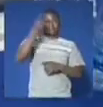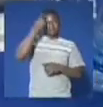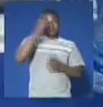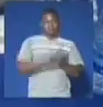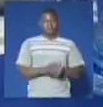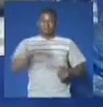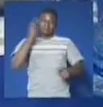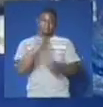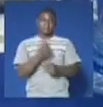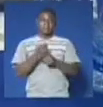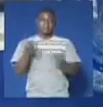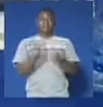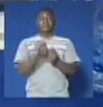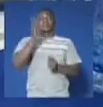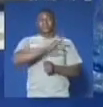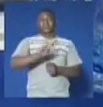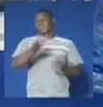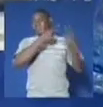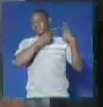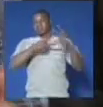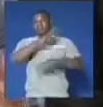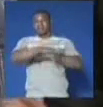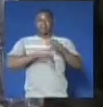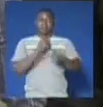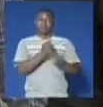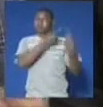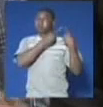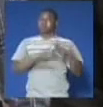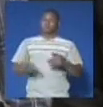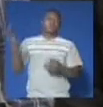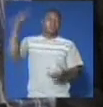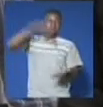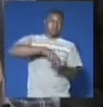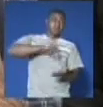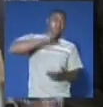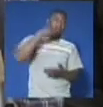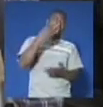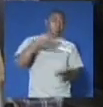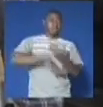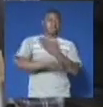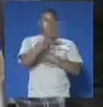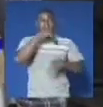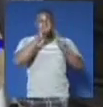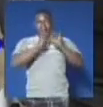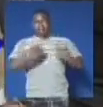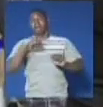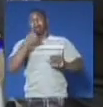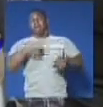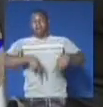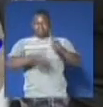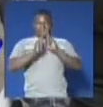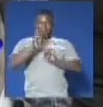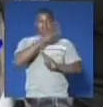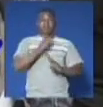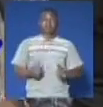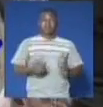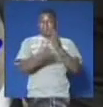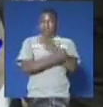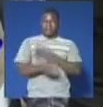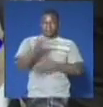des années, depuis 2014, dans des ateliers qui permettent au pays de renforcer sa capacité. On